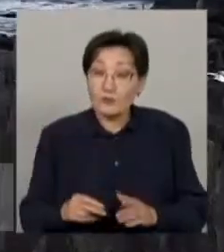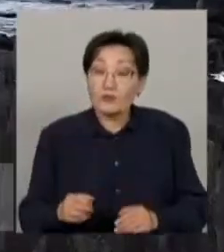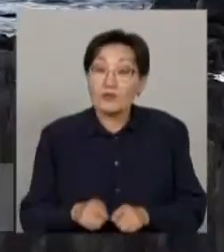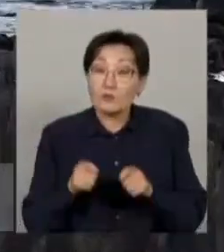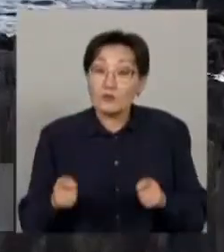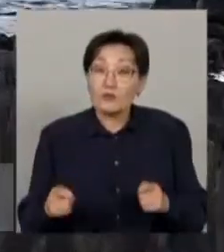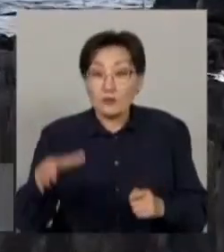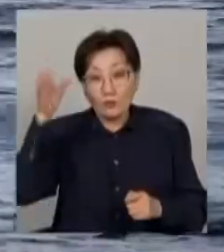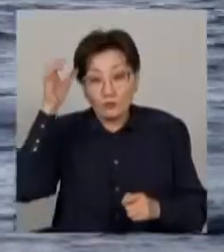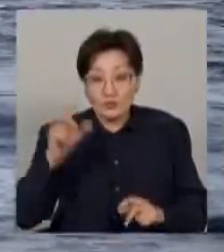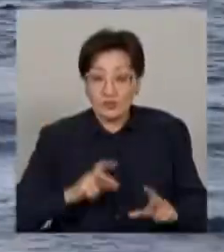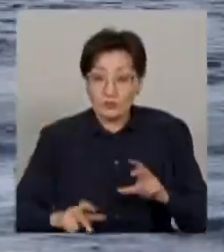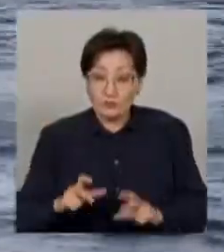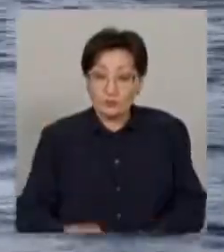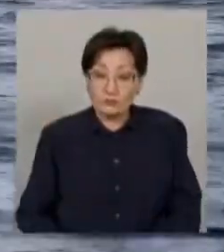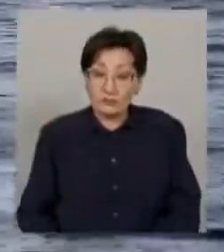создать научный институт.